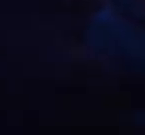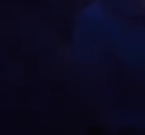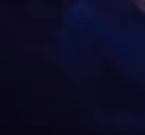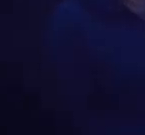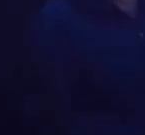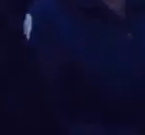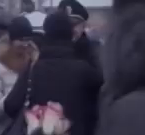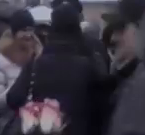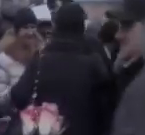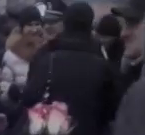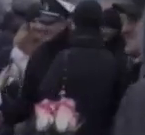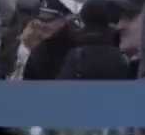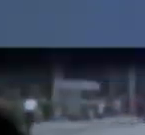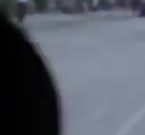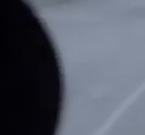Музика